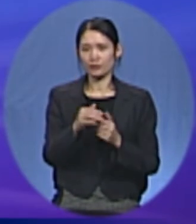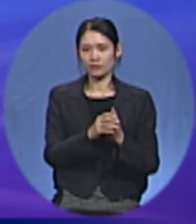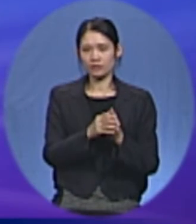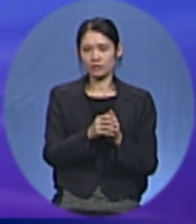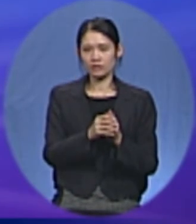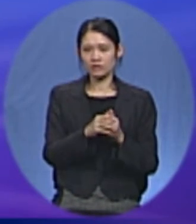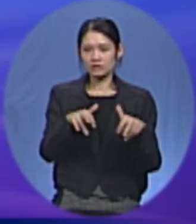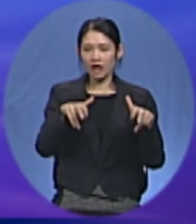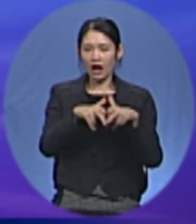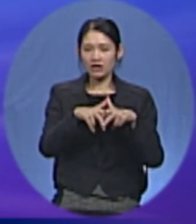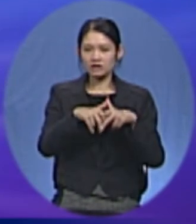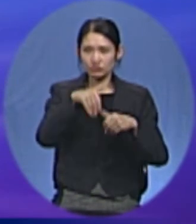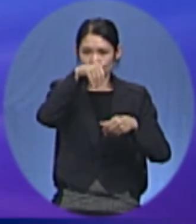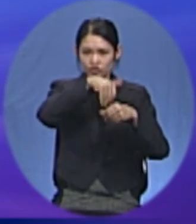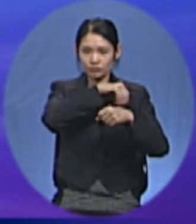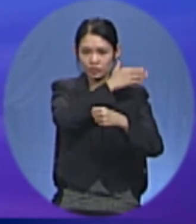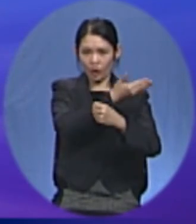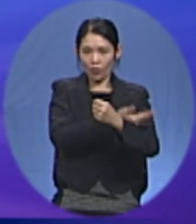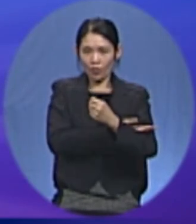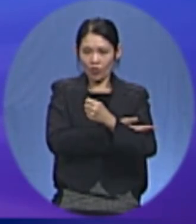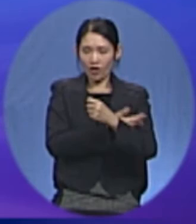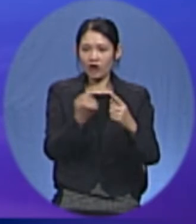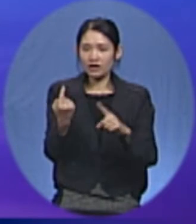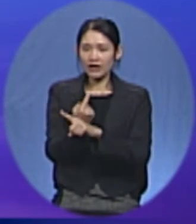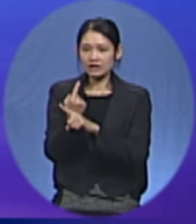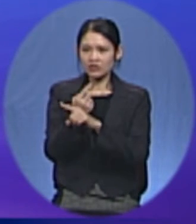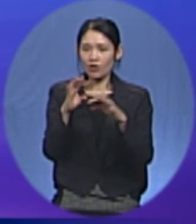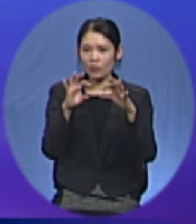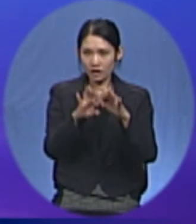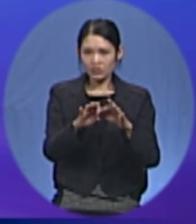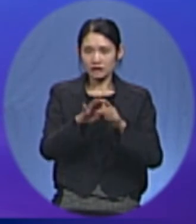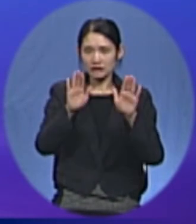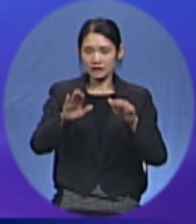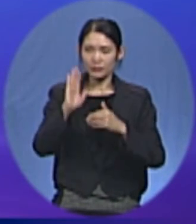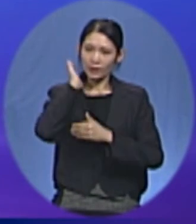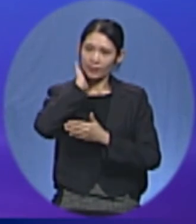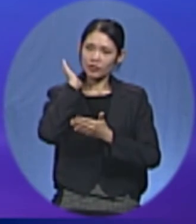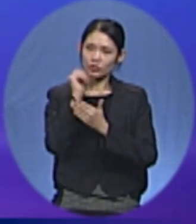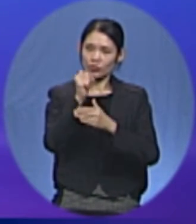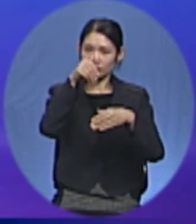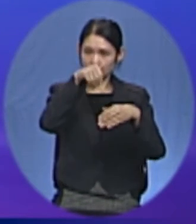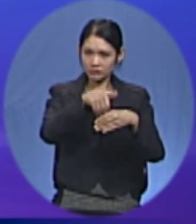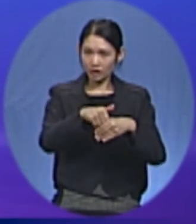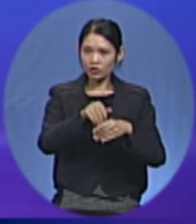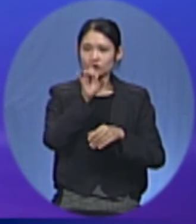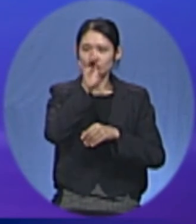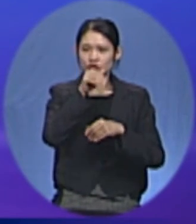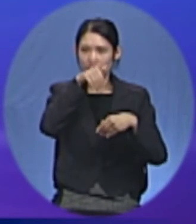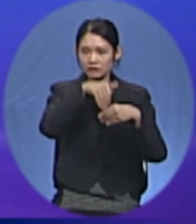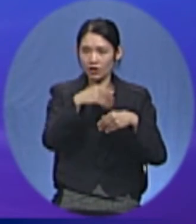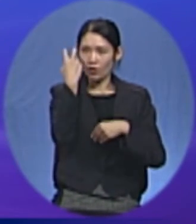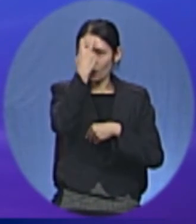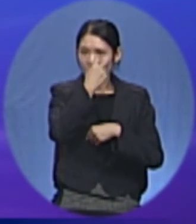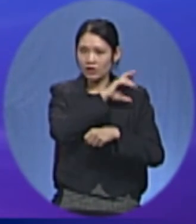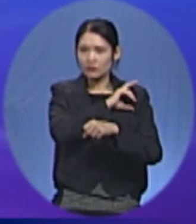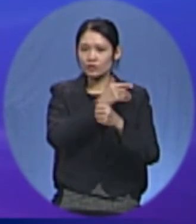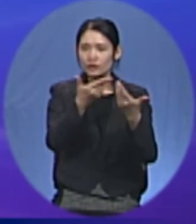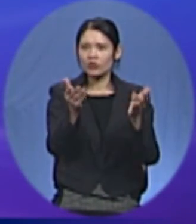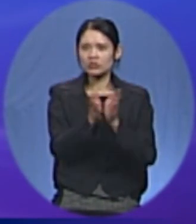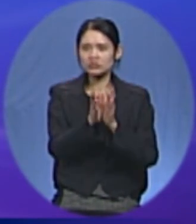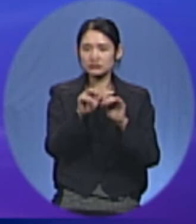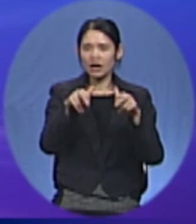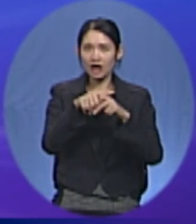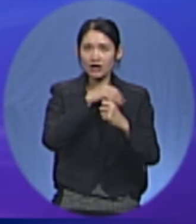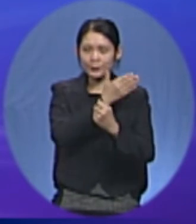바로 장애인들의 투표권 개선에 대한 부분인데요. 이번 대선에서 중앙선거관리위원회는 장애인